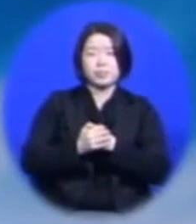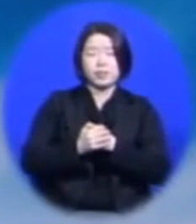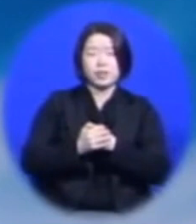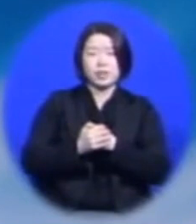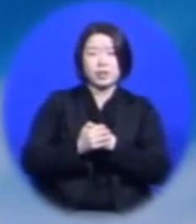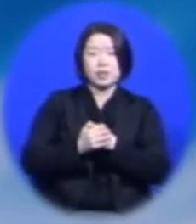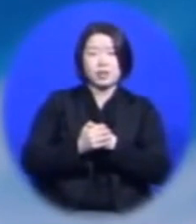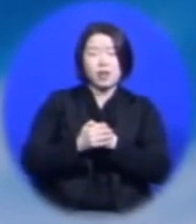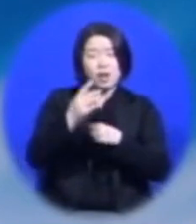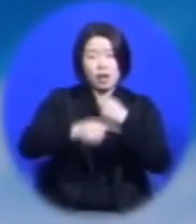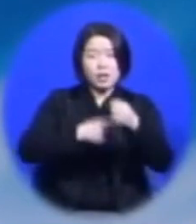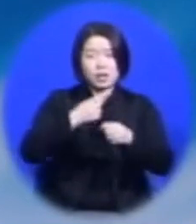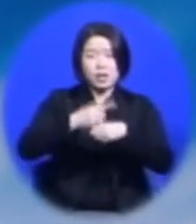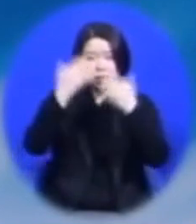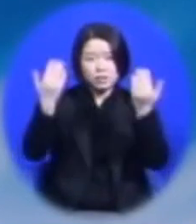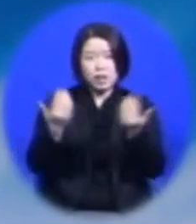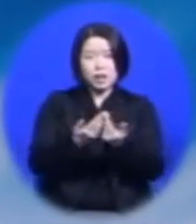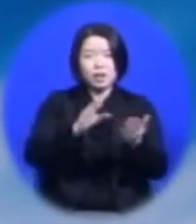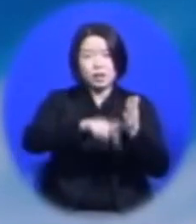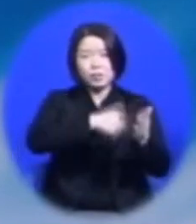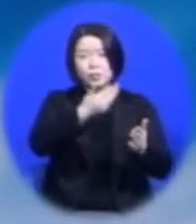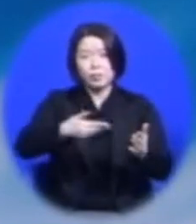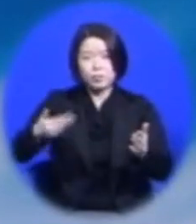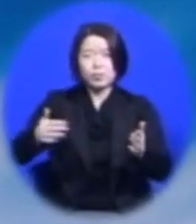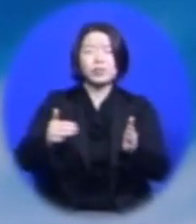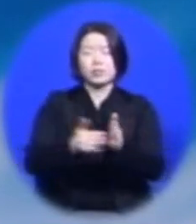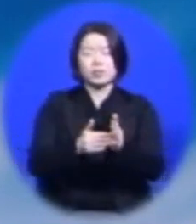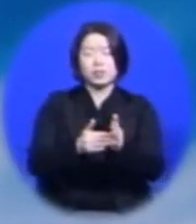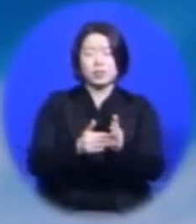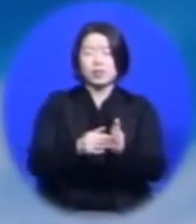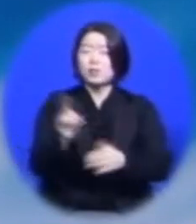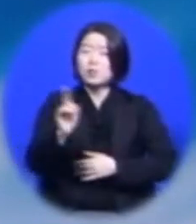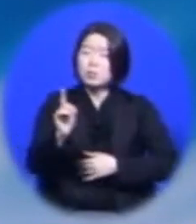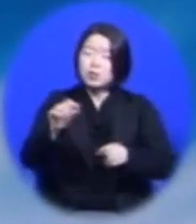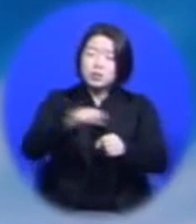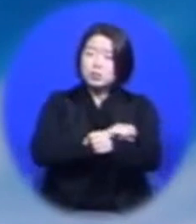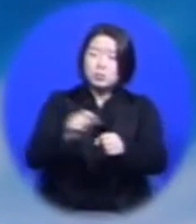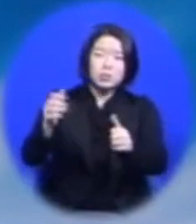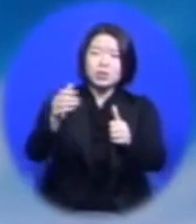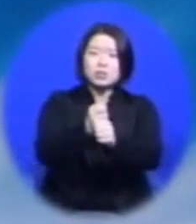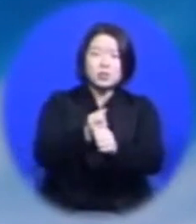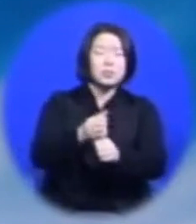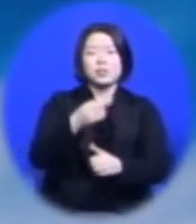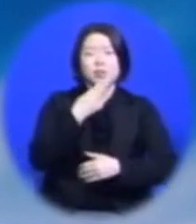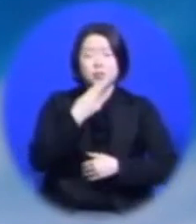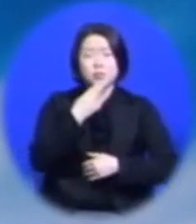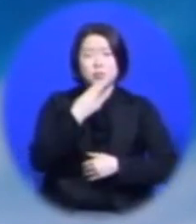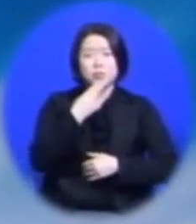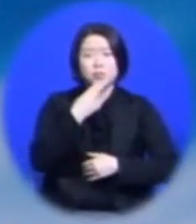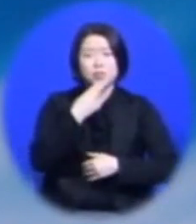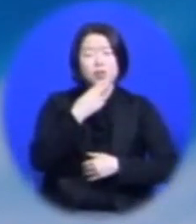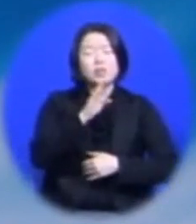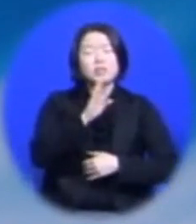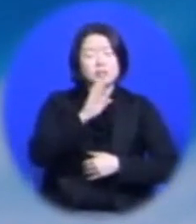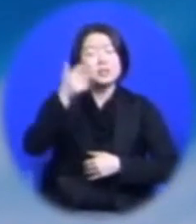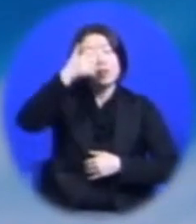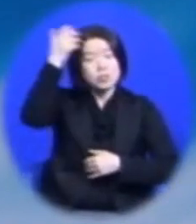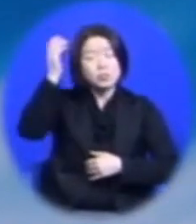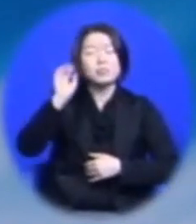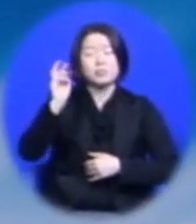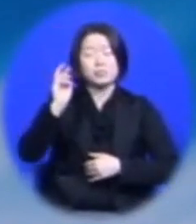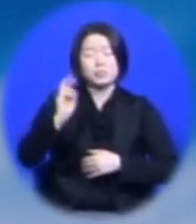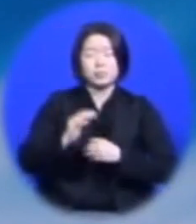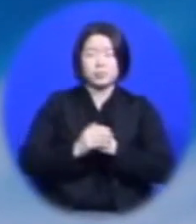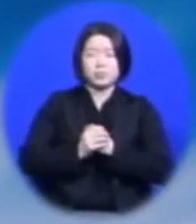한 해가 벌써 다 지나갔어요. 그런데 뭐 특별히 잡히는 게 없어요. 진짜 꿈을 꾼 거죠. 꿈을 꾼.